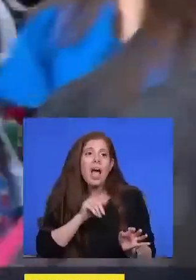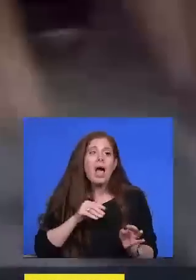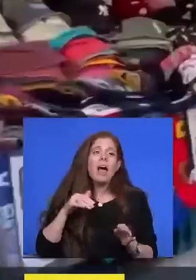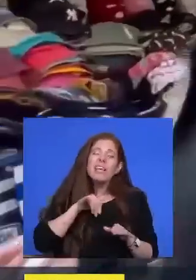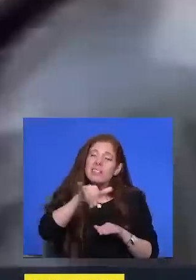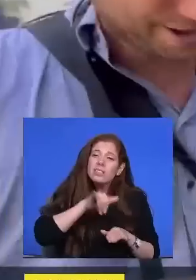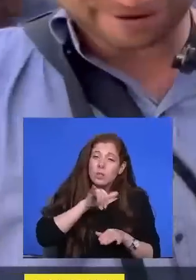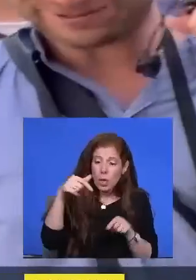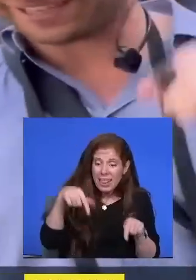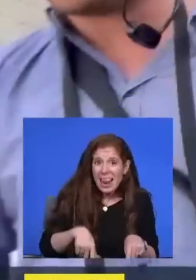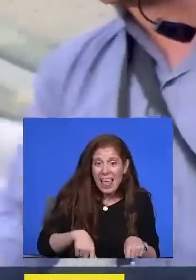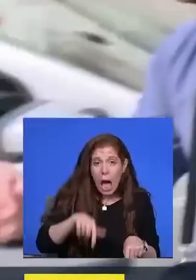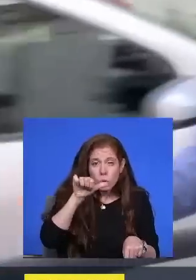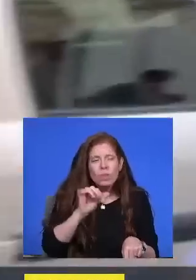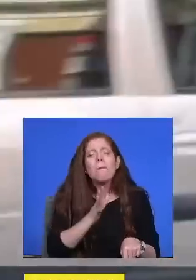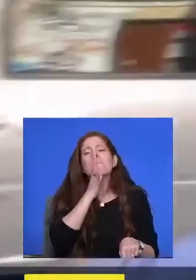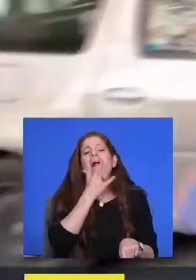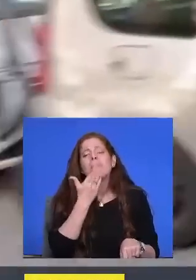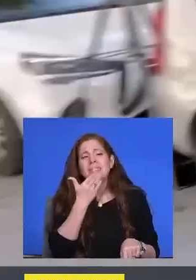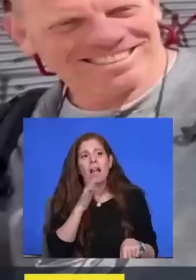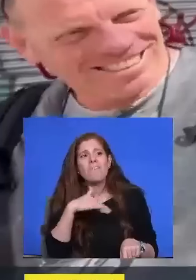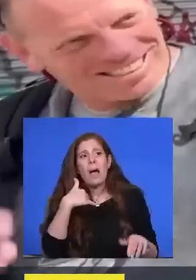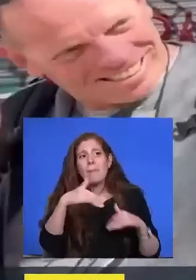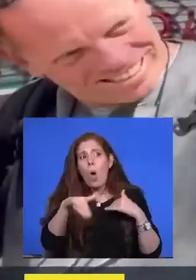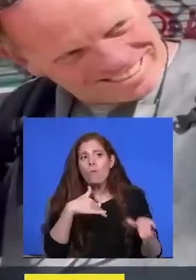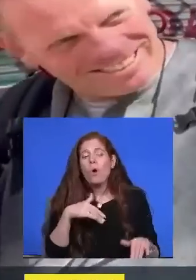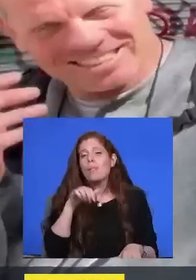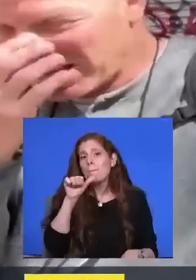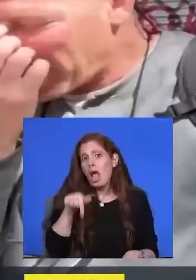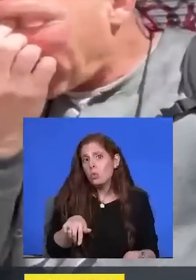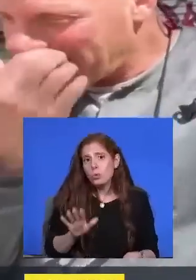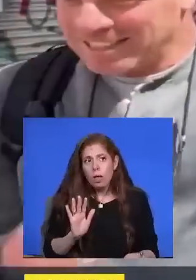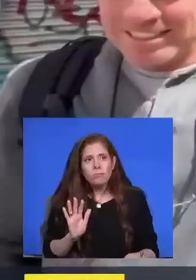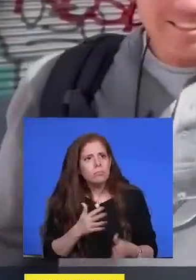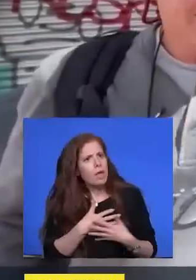מלאים בישראלים, וגם הרחובות כאן באתונה. הרגשנו בבית לרגע.